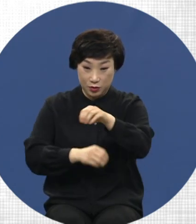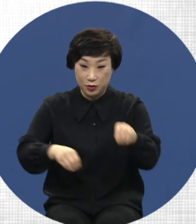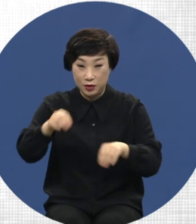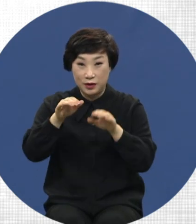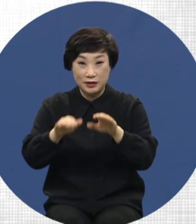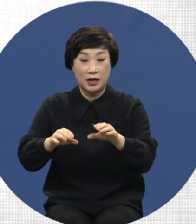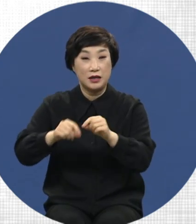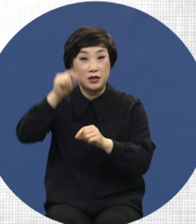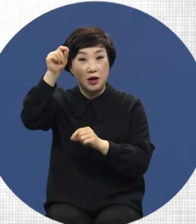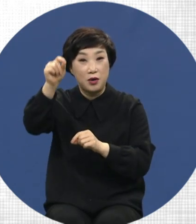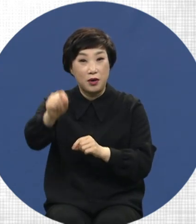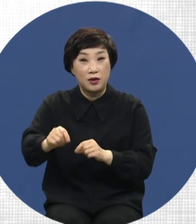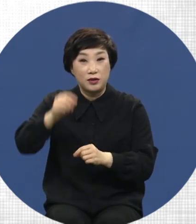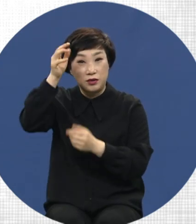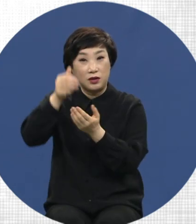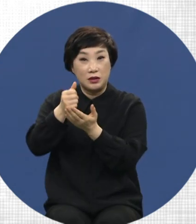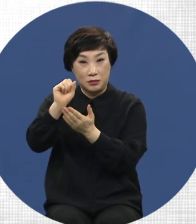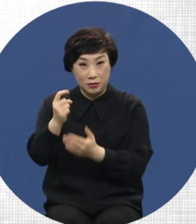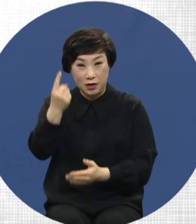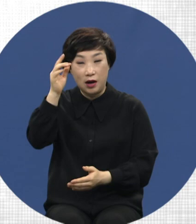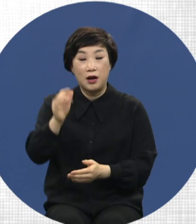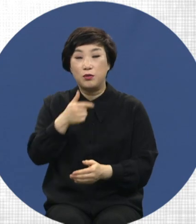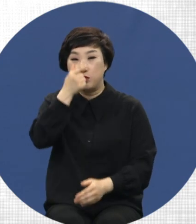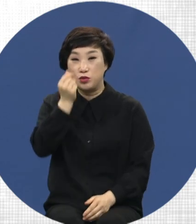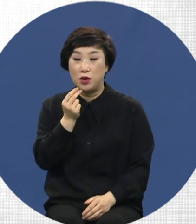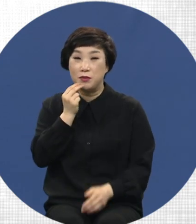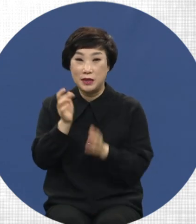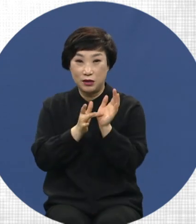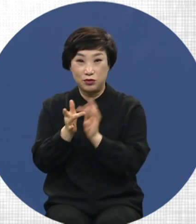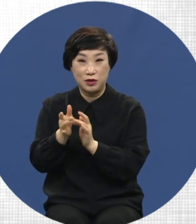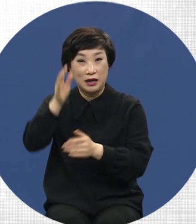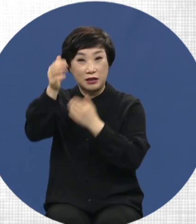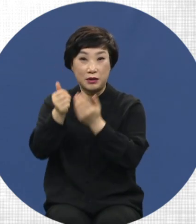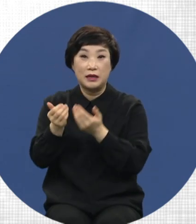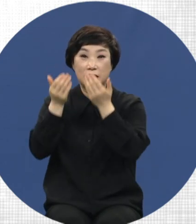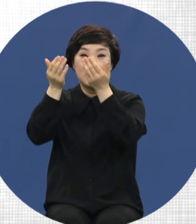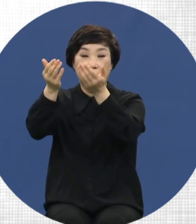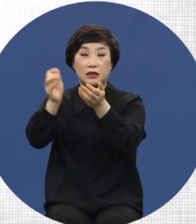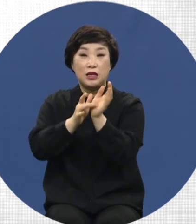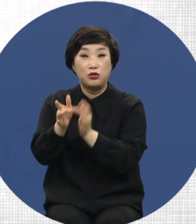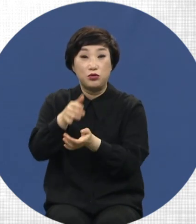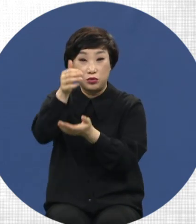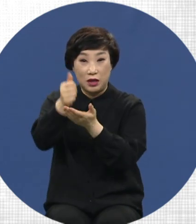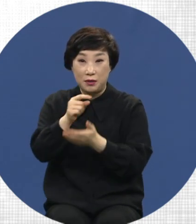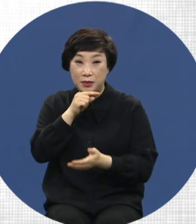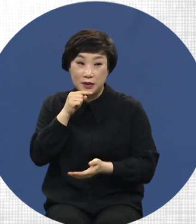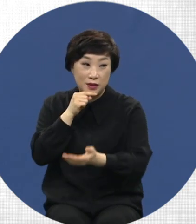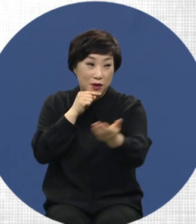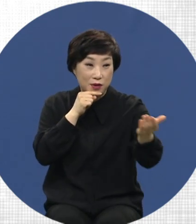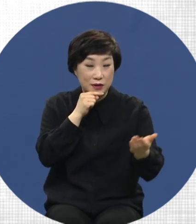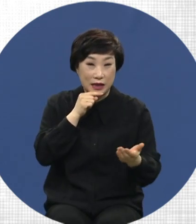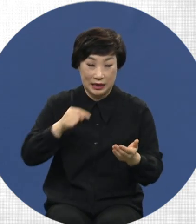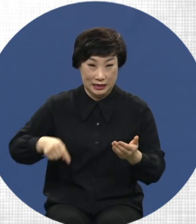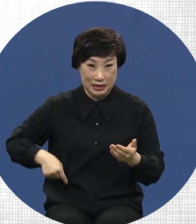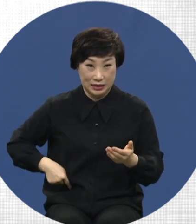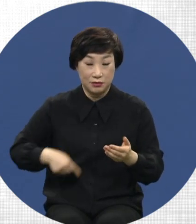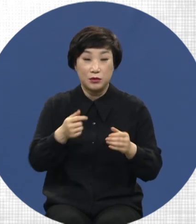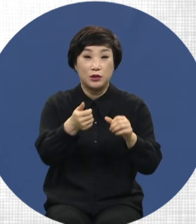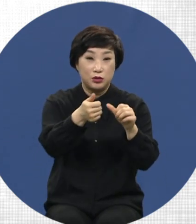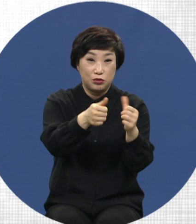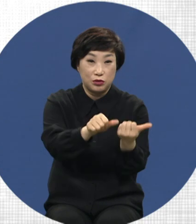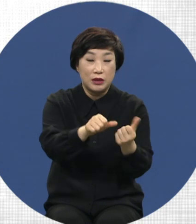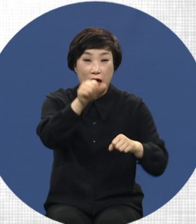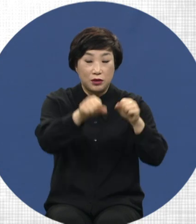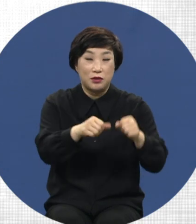하물며 영원하신 성령으로 말미암아 흠없는 자기를 하나님께 드린 그리스도의 피가 어찌 너희 양심으로 죽은